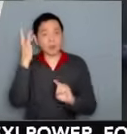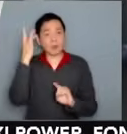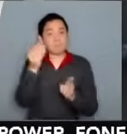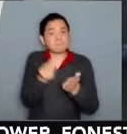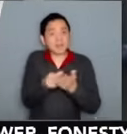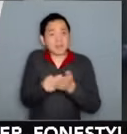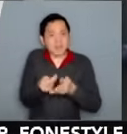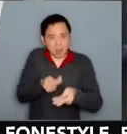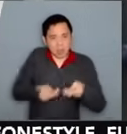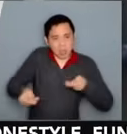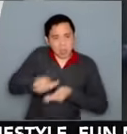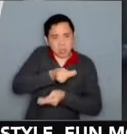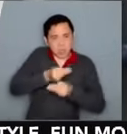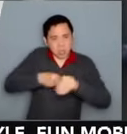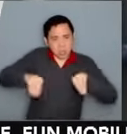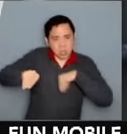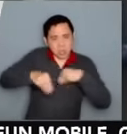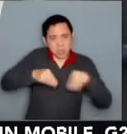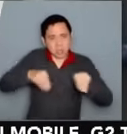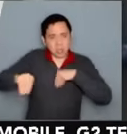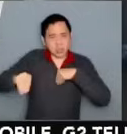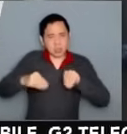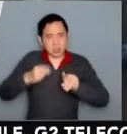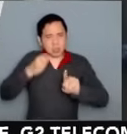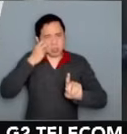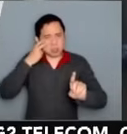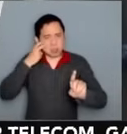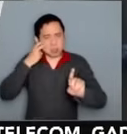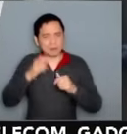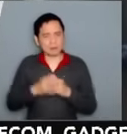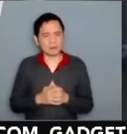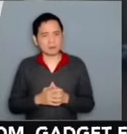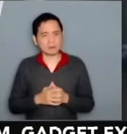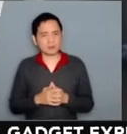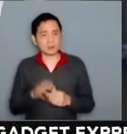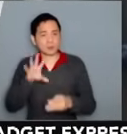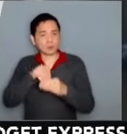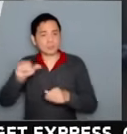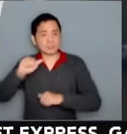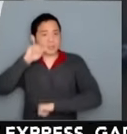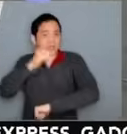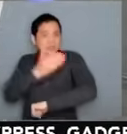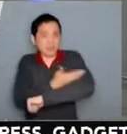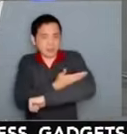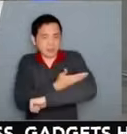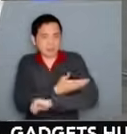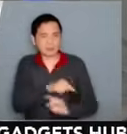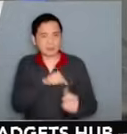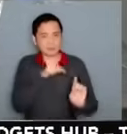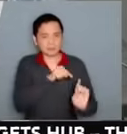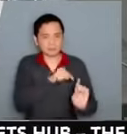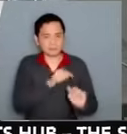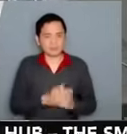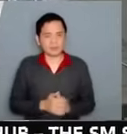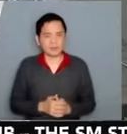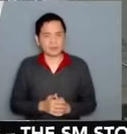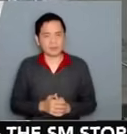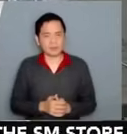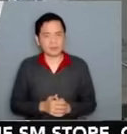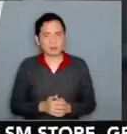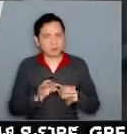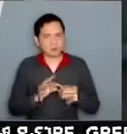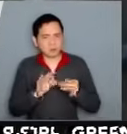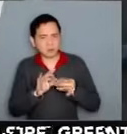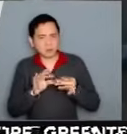administrator and executive naman ng Cagayan economic zone authority o cesa na itinanggi namang may Pogo